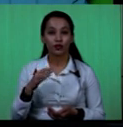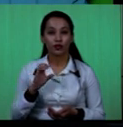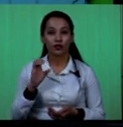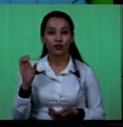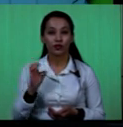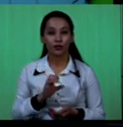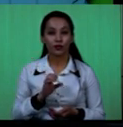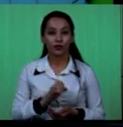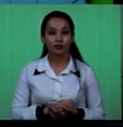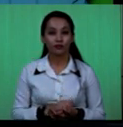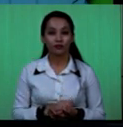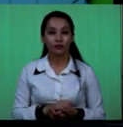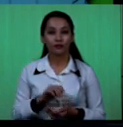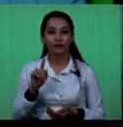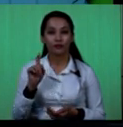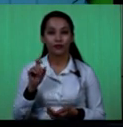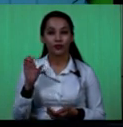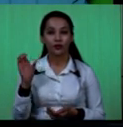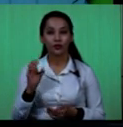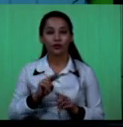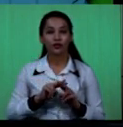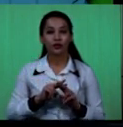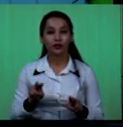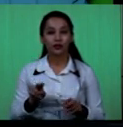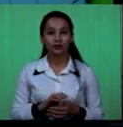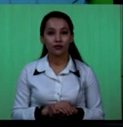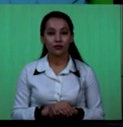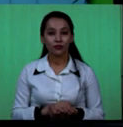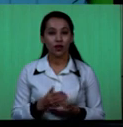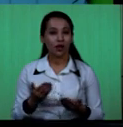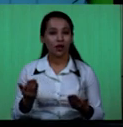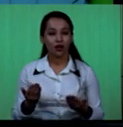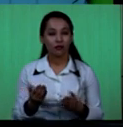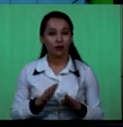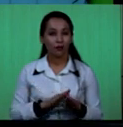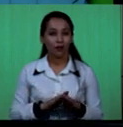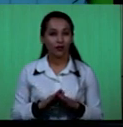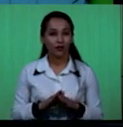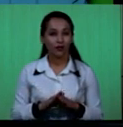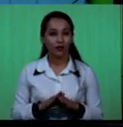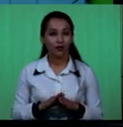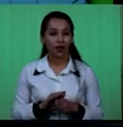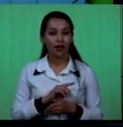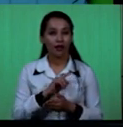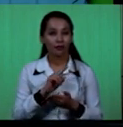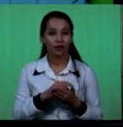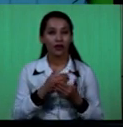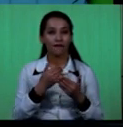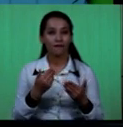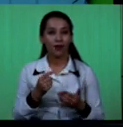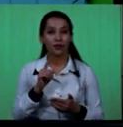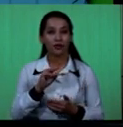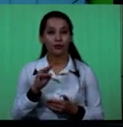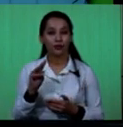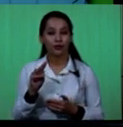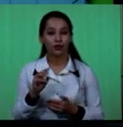1 minut 40 sekund 100 sekundga teng. Buni qanday bajardingiz? Albatta, biz avval 1